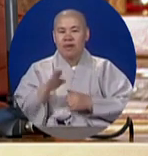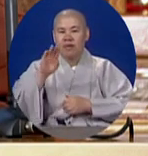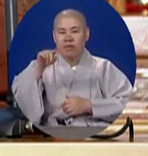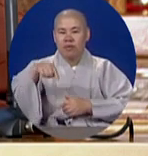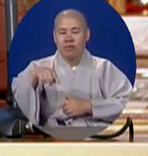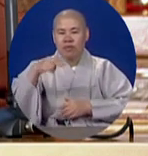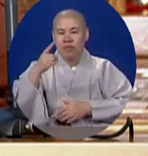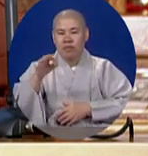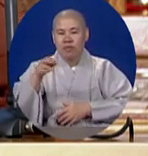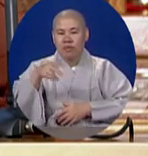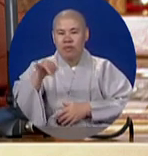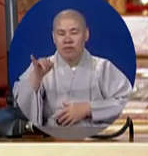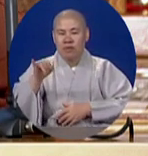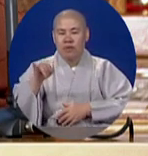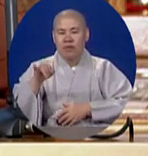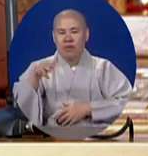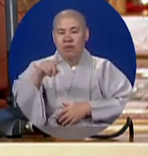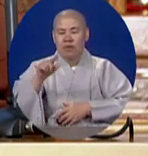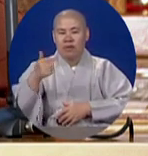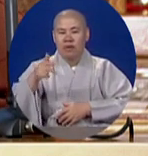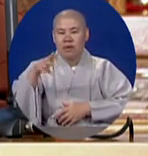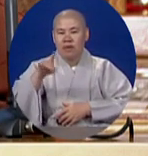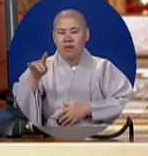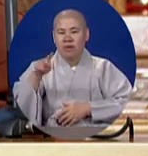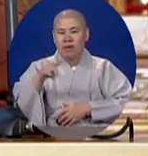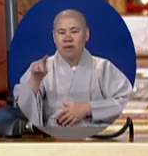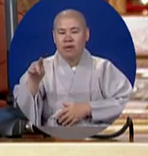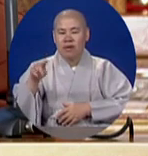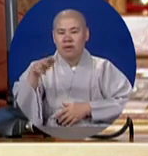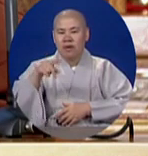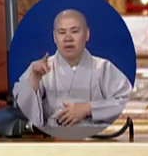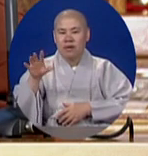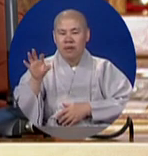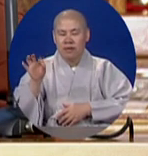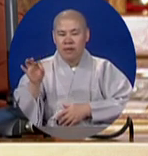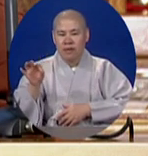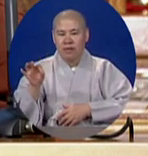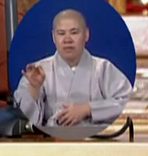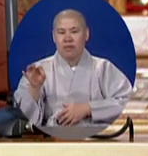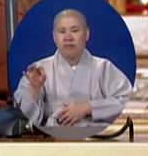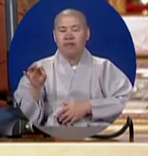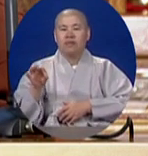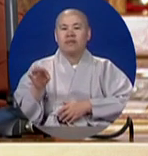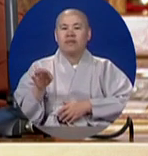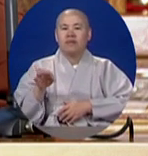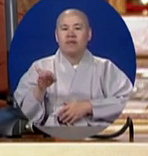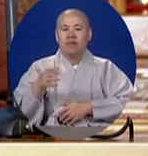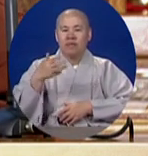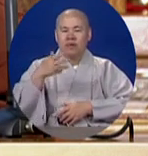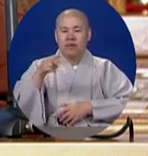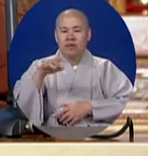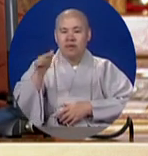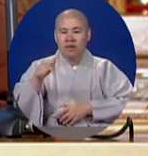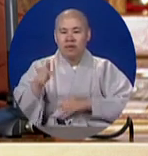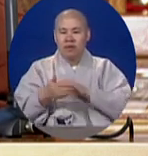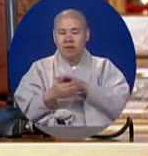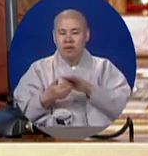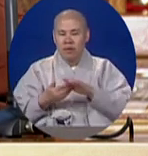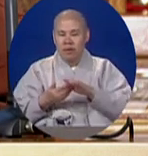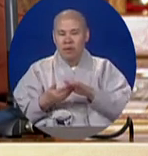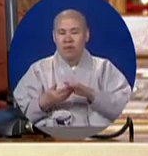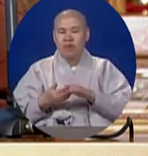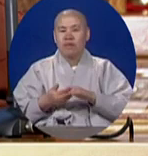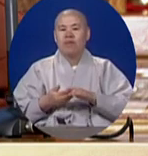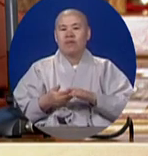부동지전에 제사장이요, 팔지전이 부동지인데 팔지전에 겨우 아집 장식이